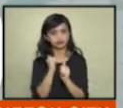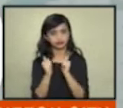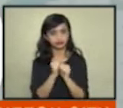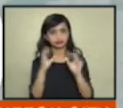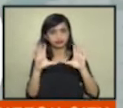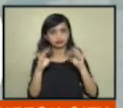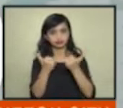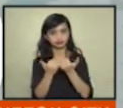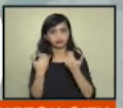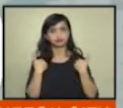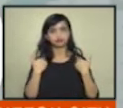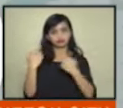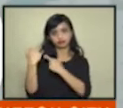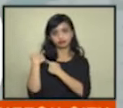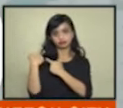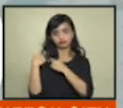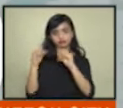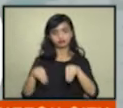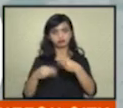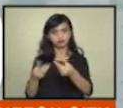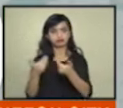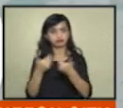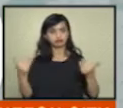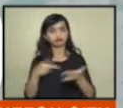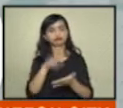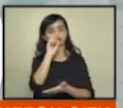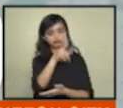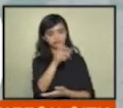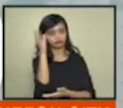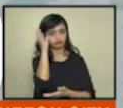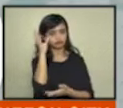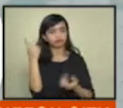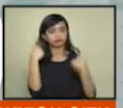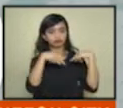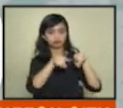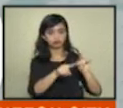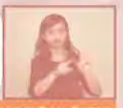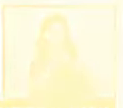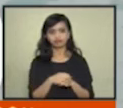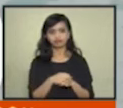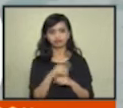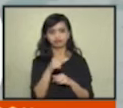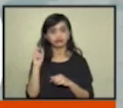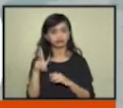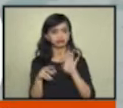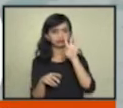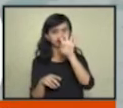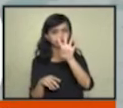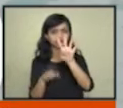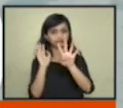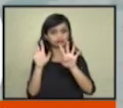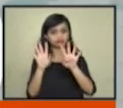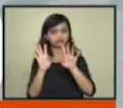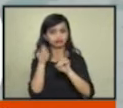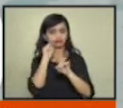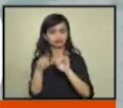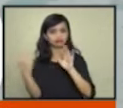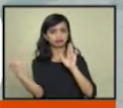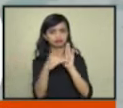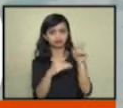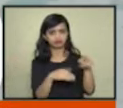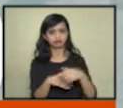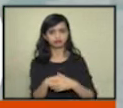yung kumpanya may responsibilidad na bigyan ng separation pay si nanay. Sige po, Sir Chito, darating po dyan yung mga taga-dole. Sir, kapatid mo galit sa'yo. Bakit kaya galit